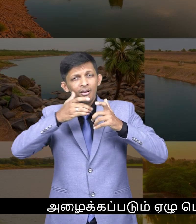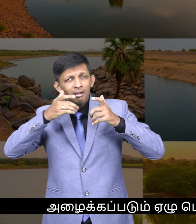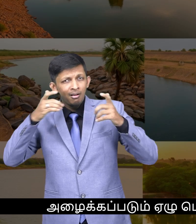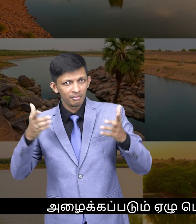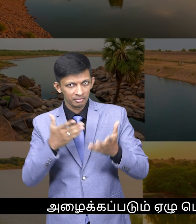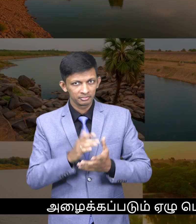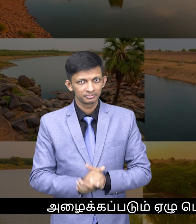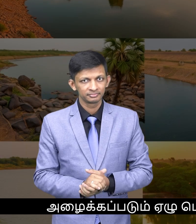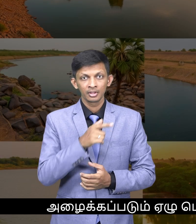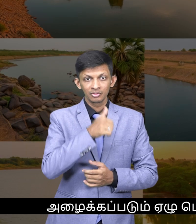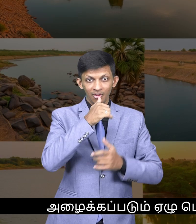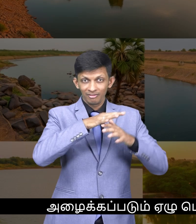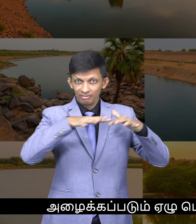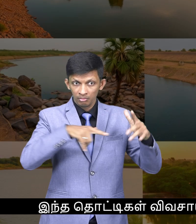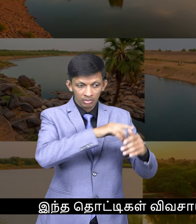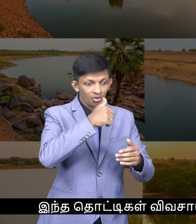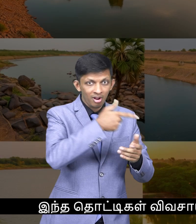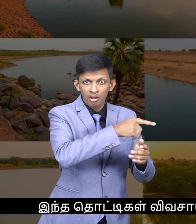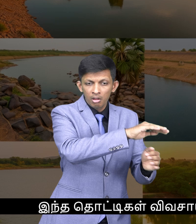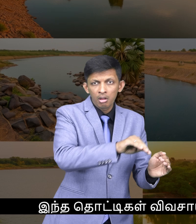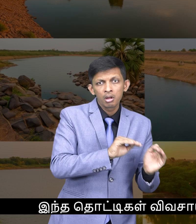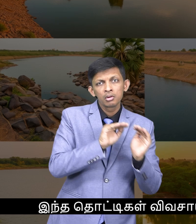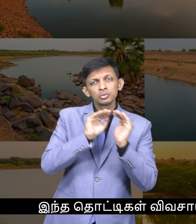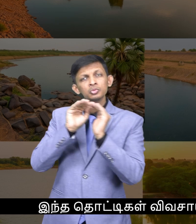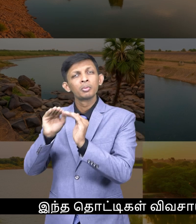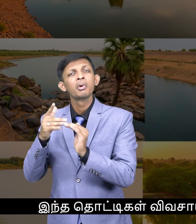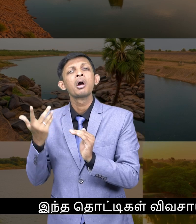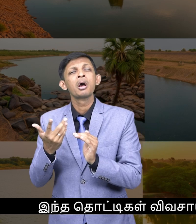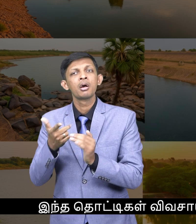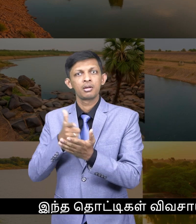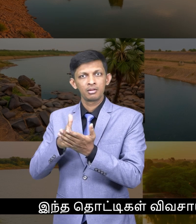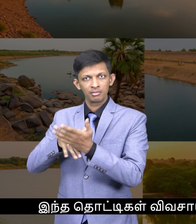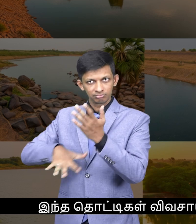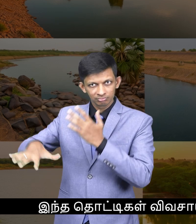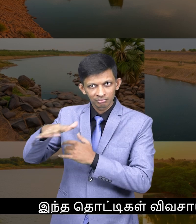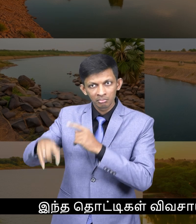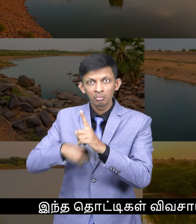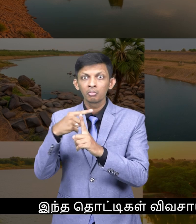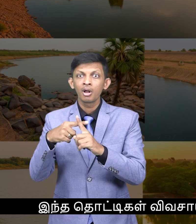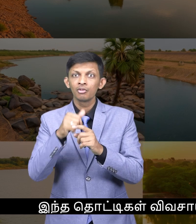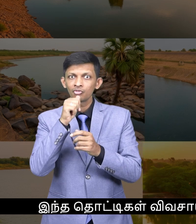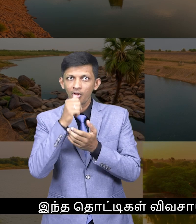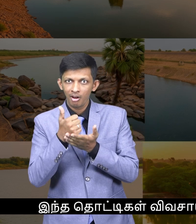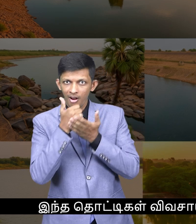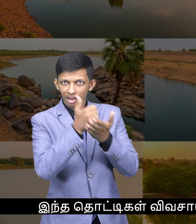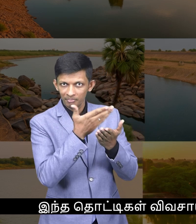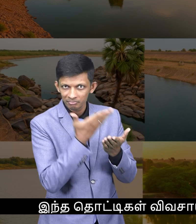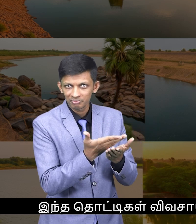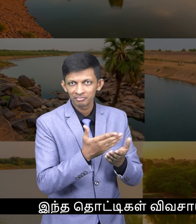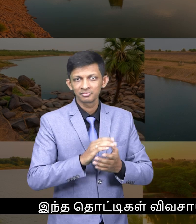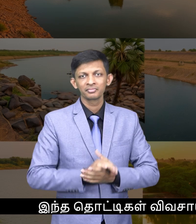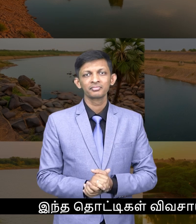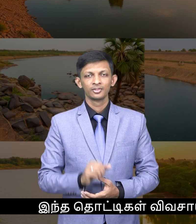பெரிய நீர்க்குளங்களை கட்டினார்கள். இந்த தொட்டிகள் விவசாயத்தை ஆதரித்து குடிநீரை வழங்கின.